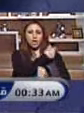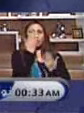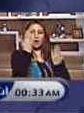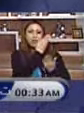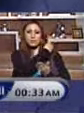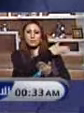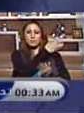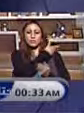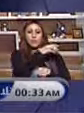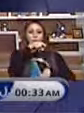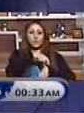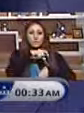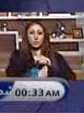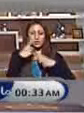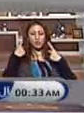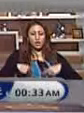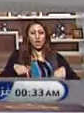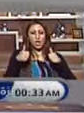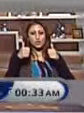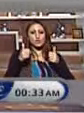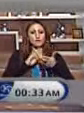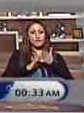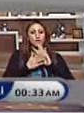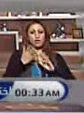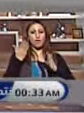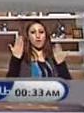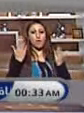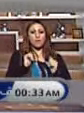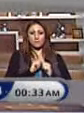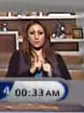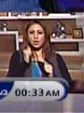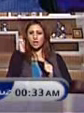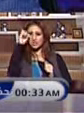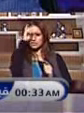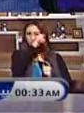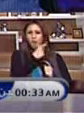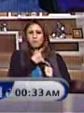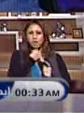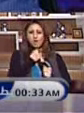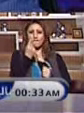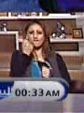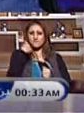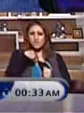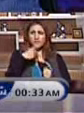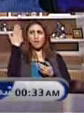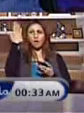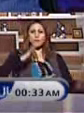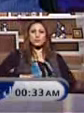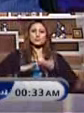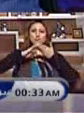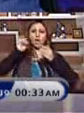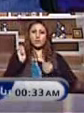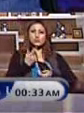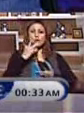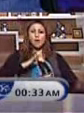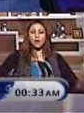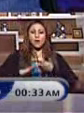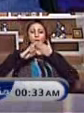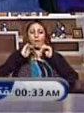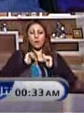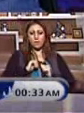ولا مريضا الا شفيته ولا عسيرا الا يسرته ولا كربا الا اذهبت ولا هما الا فرجت ولا دينا الا قضيت ولا